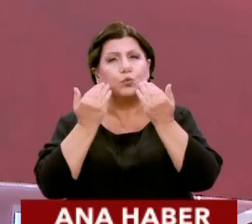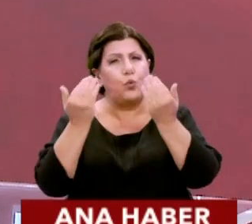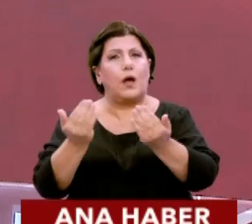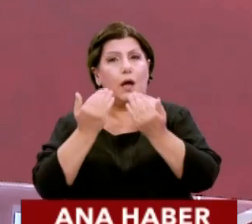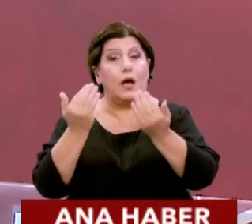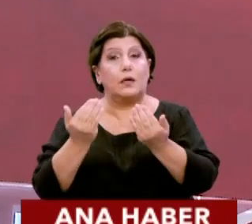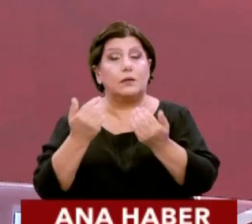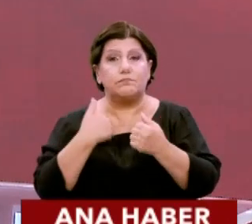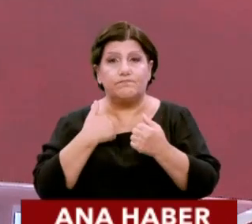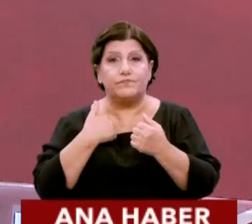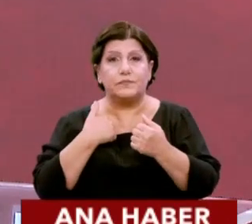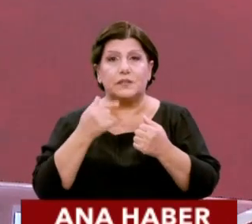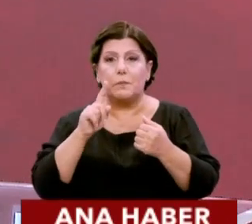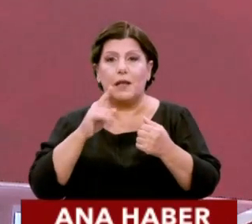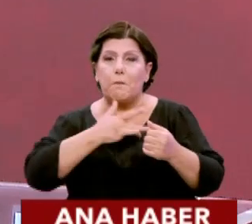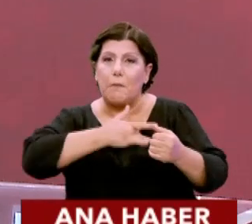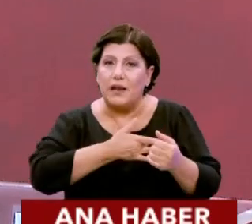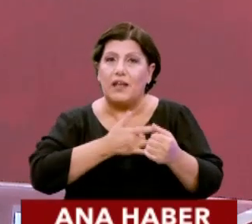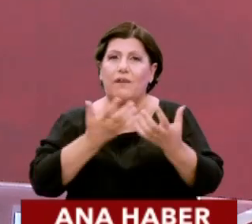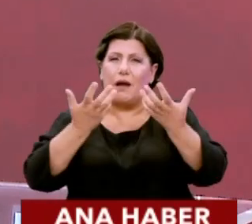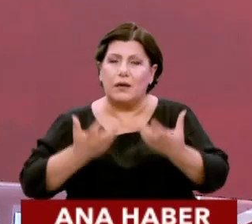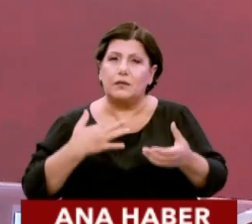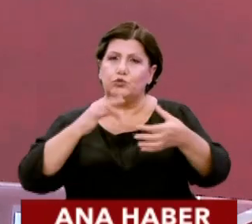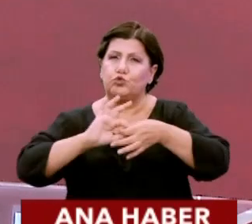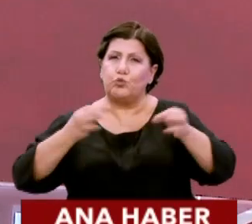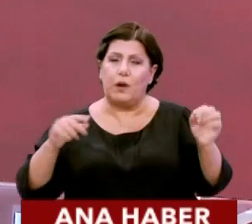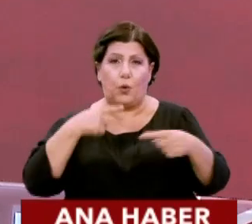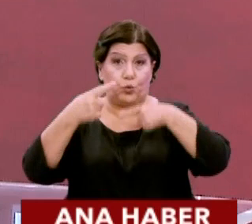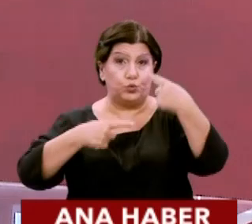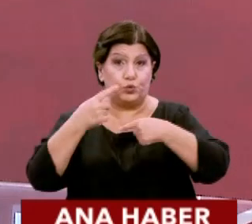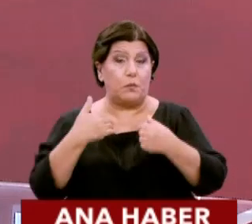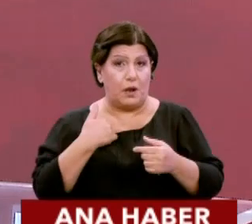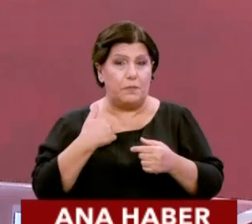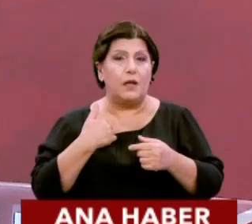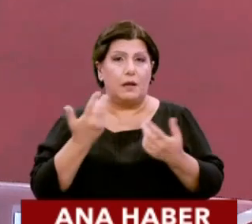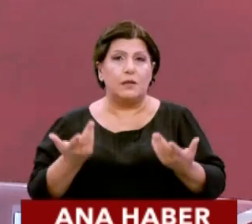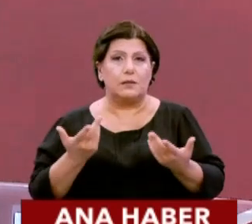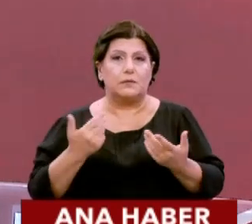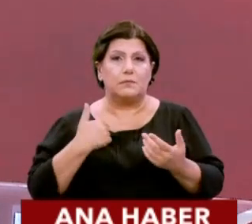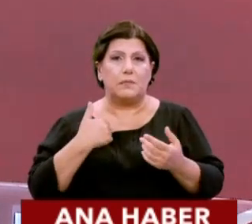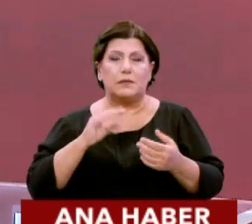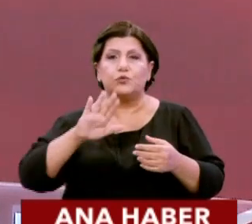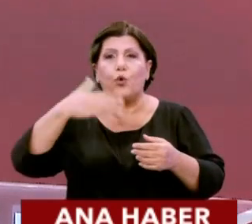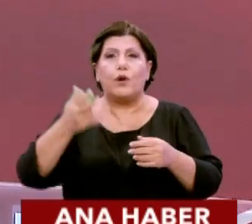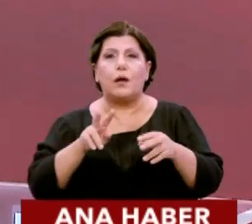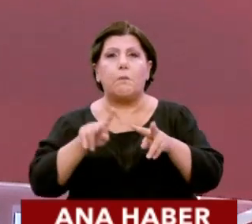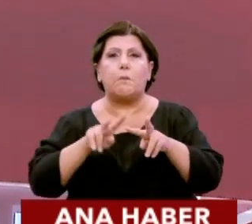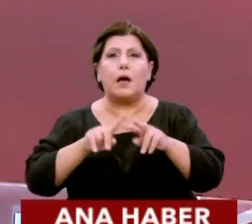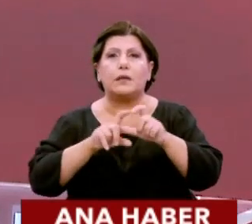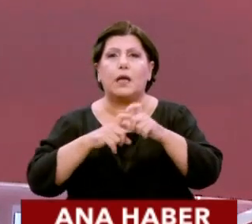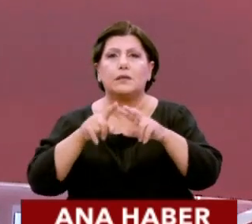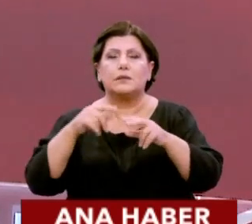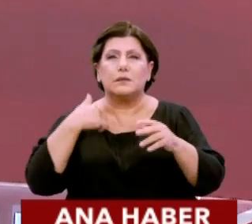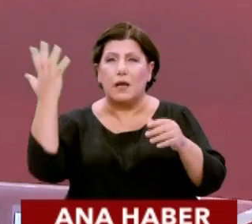veya bir manevi yönü ağır olan cümleler kuruyorum Ama tabii ki madene bağlayacağım neden o